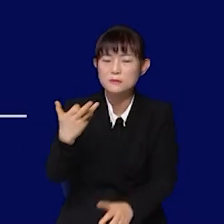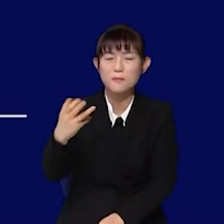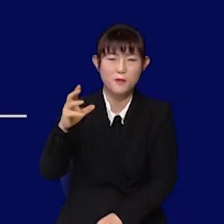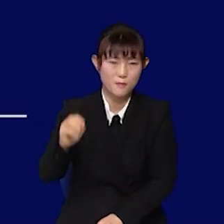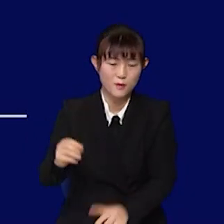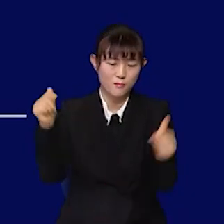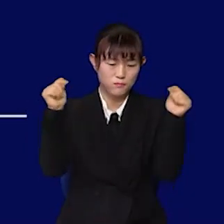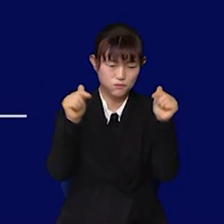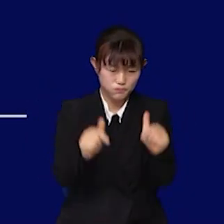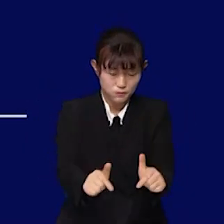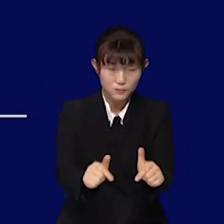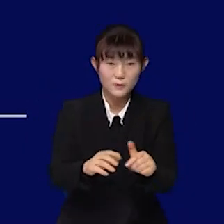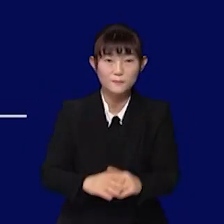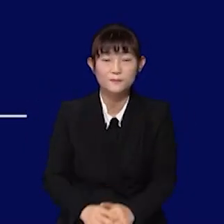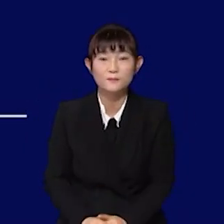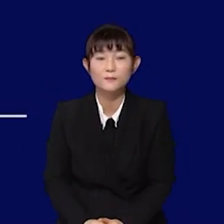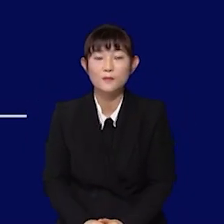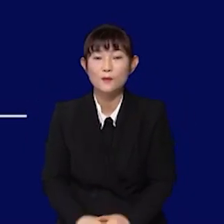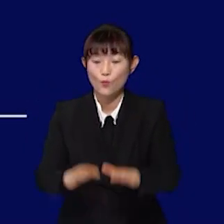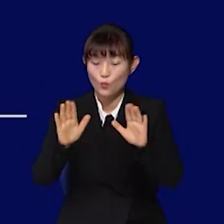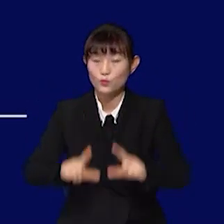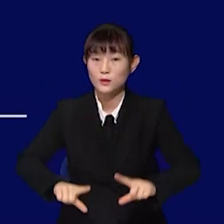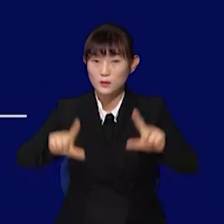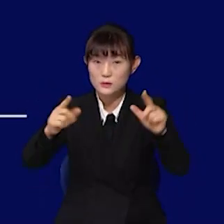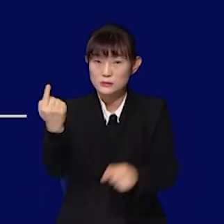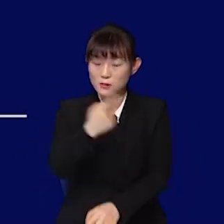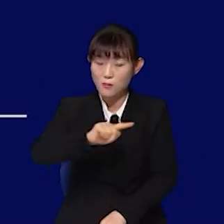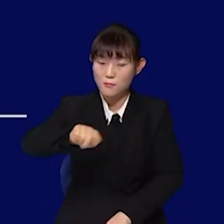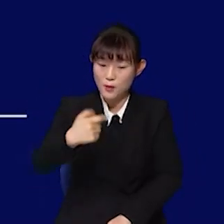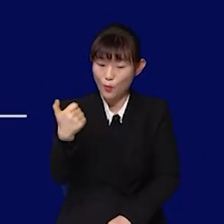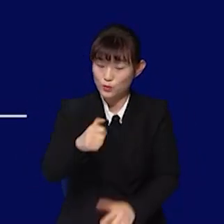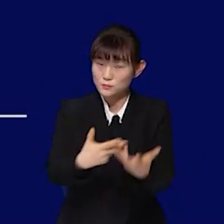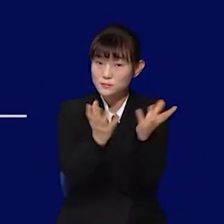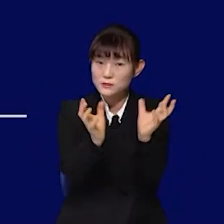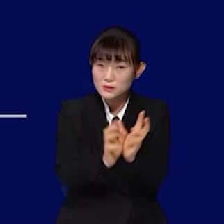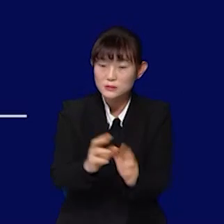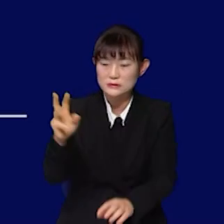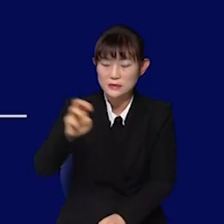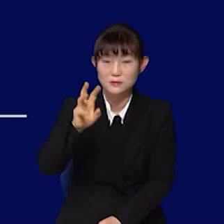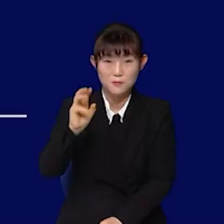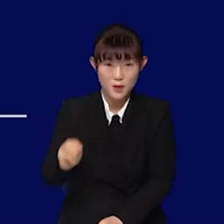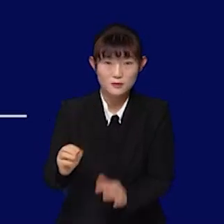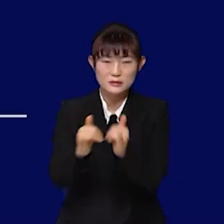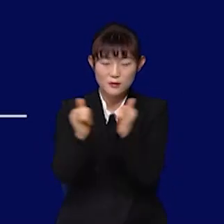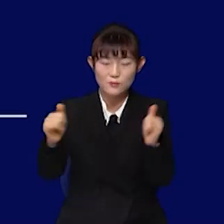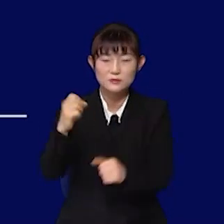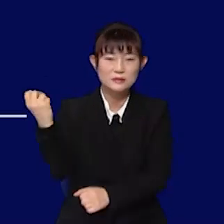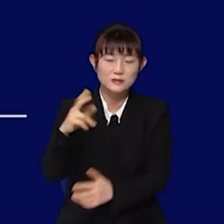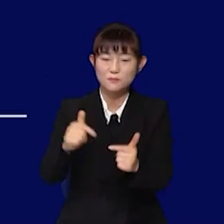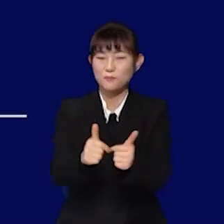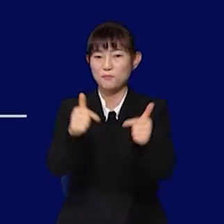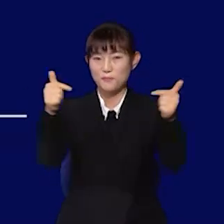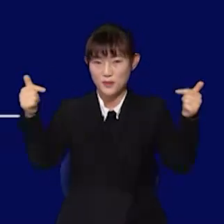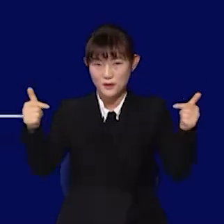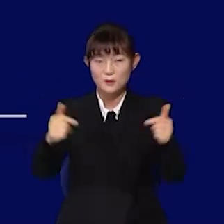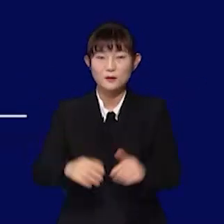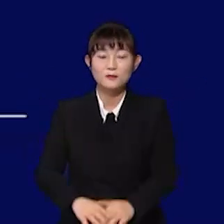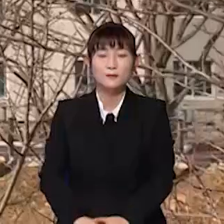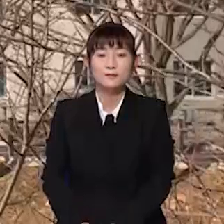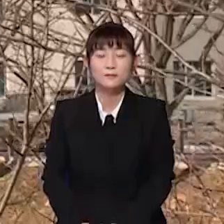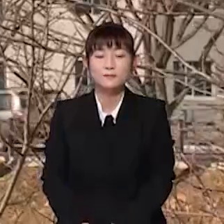18만 명으로 절반 이상 떨어졌지만 올해는 1,150팀, 30만 명으로 다시 회복세로